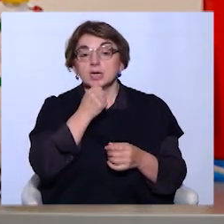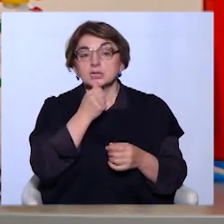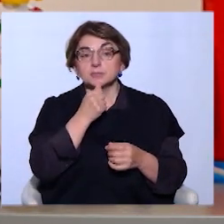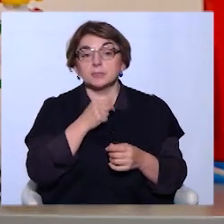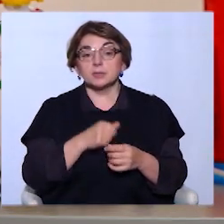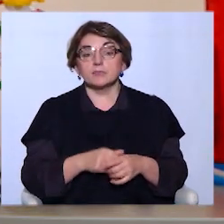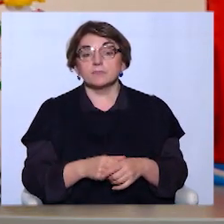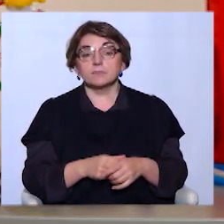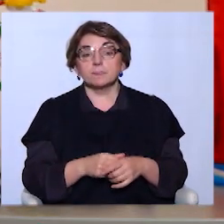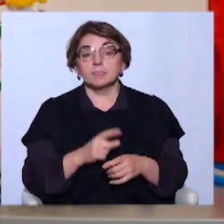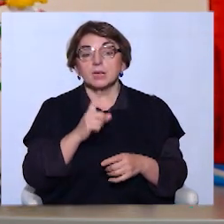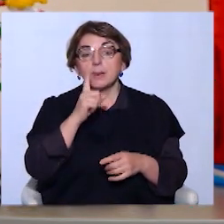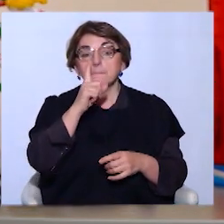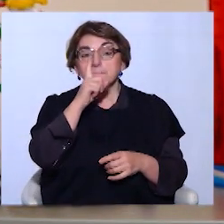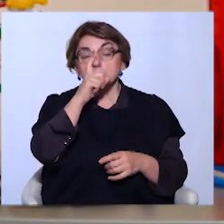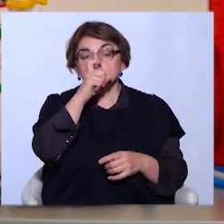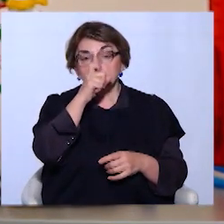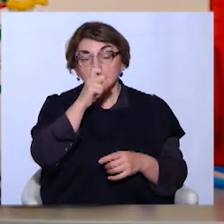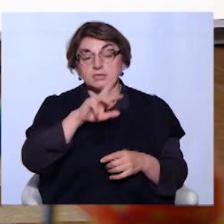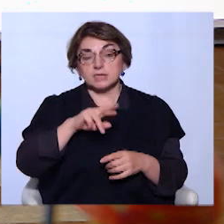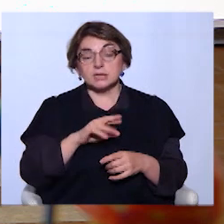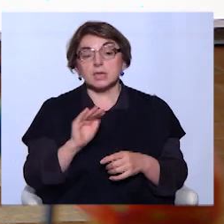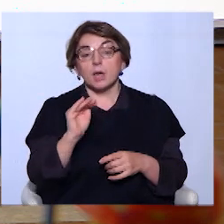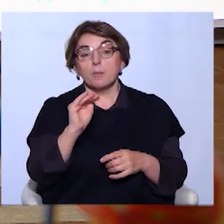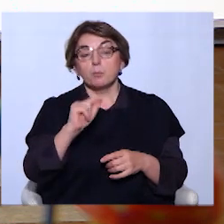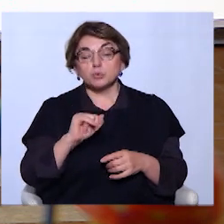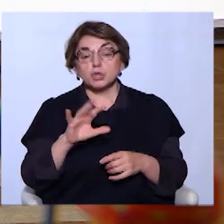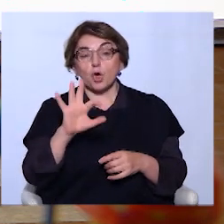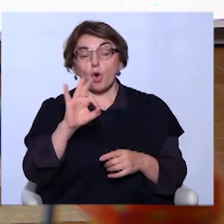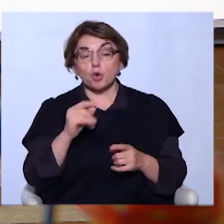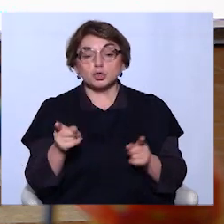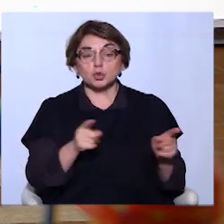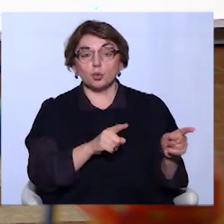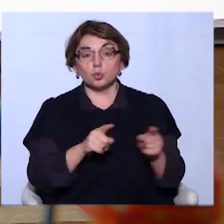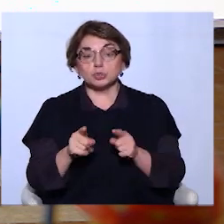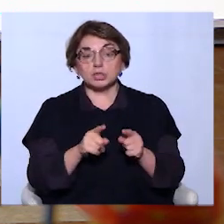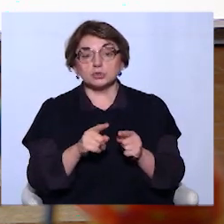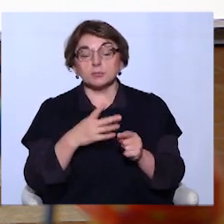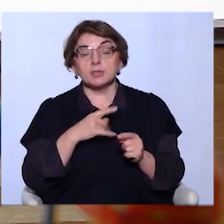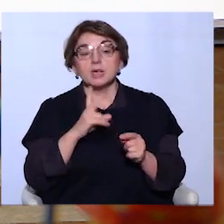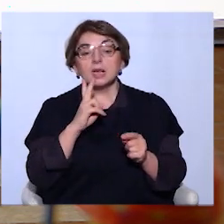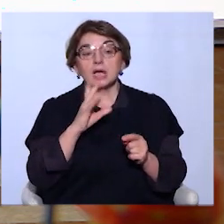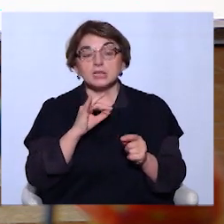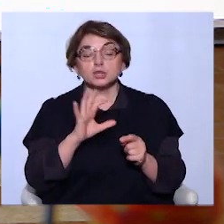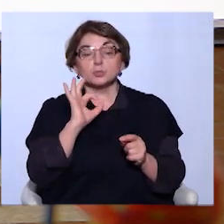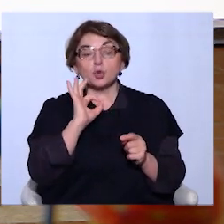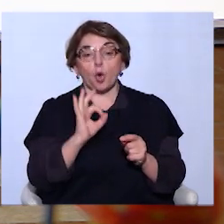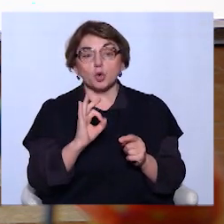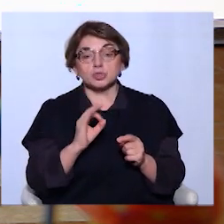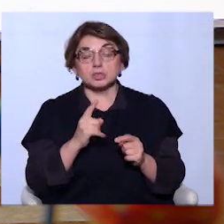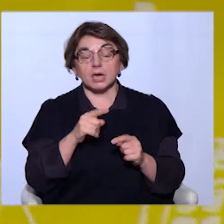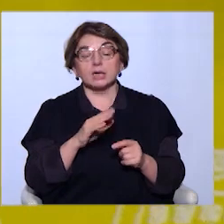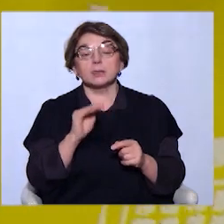ექსპერიმენტი მჟავასა და ფუძე ოქსიდის ურთიერთქმედებით. თქვენ იცით, რომ კალციუმის ოქსიდი არის